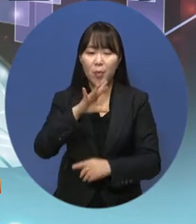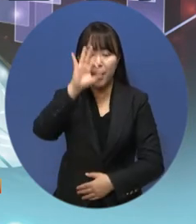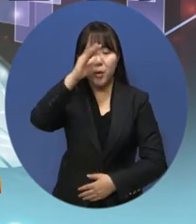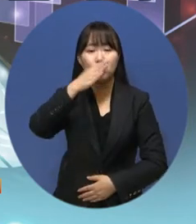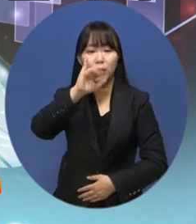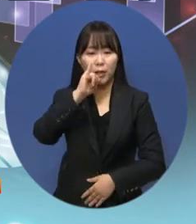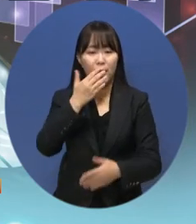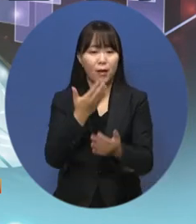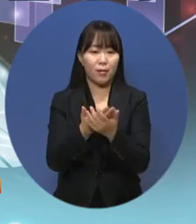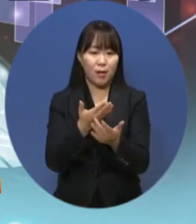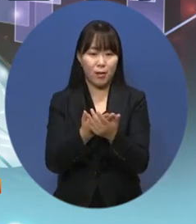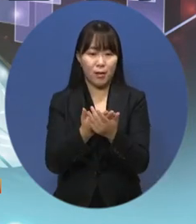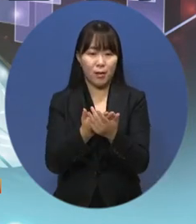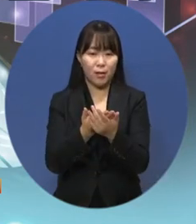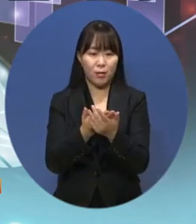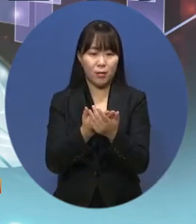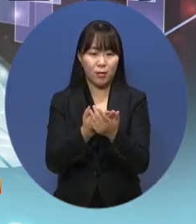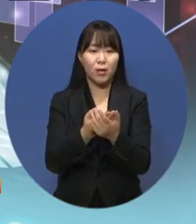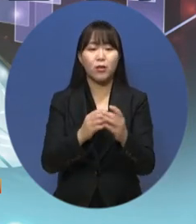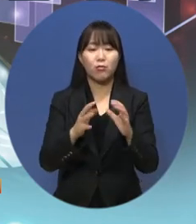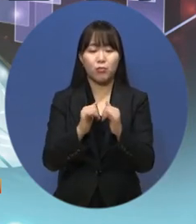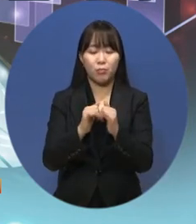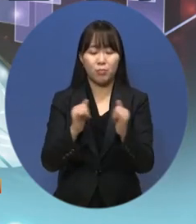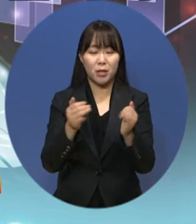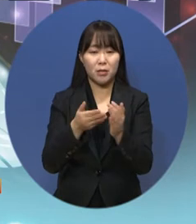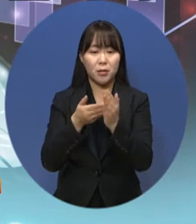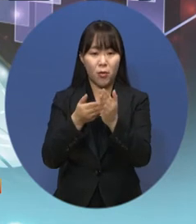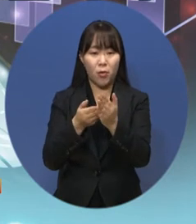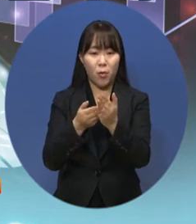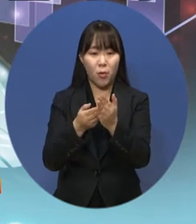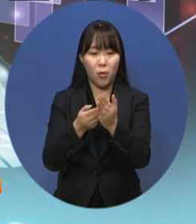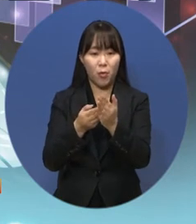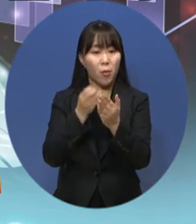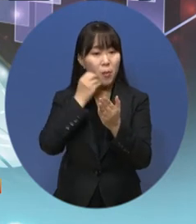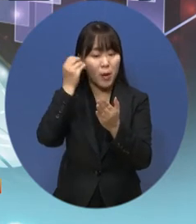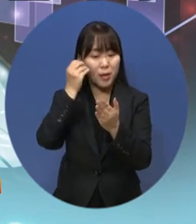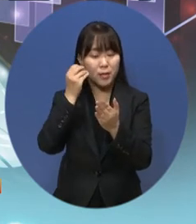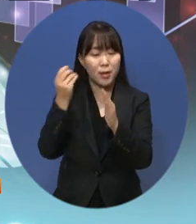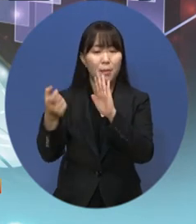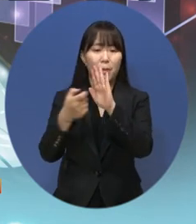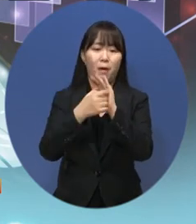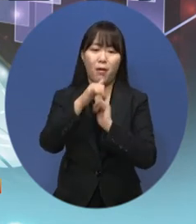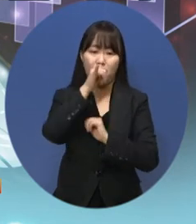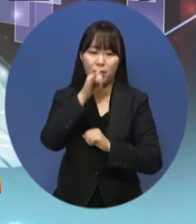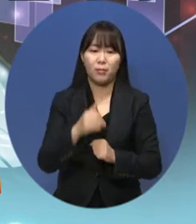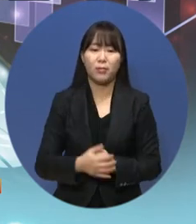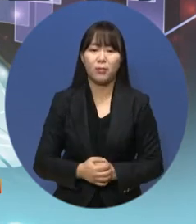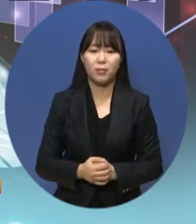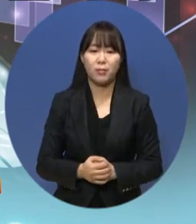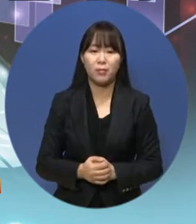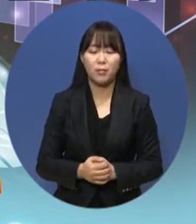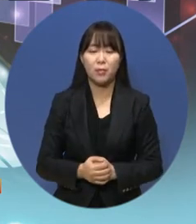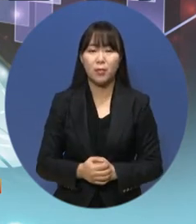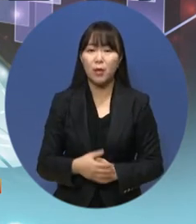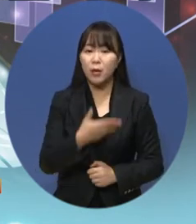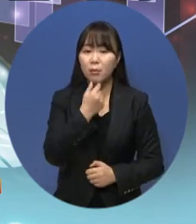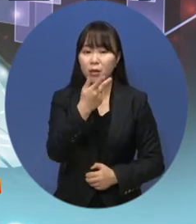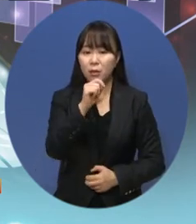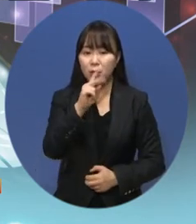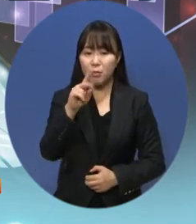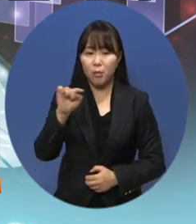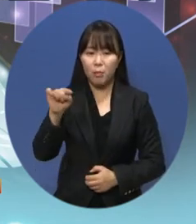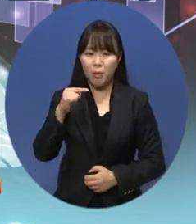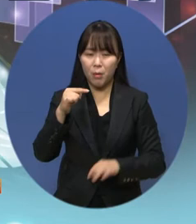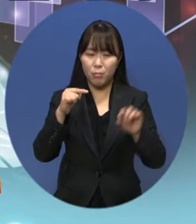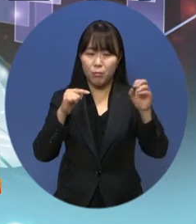있도록 해달라는 크리 국민 청원 게시판에 올라왔던 것입니다 복지 tv 는 100%